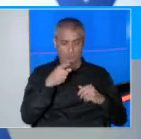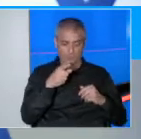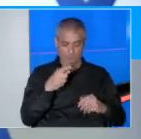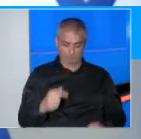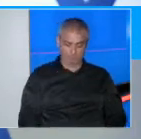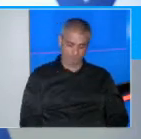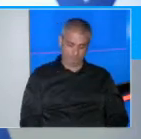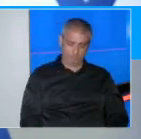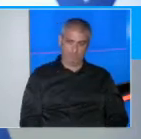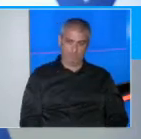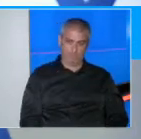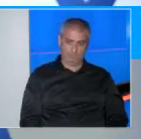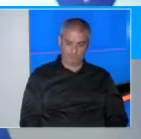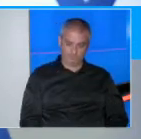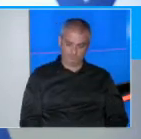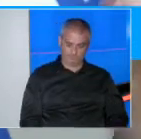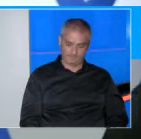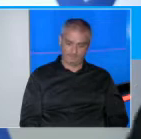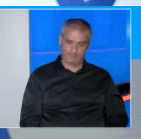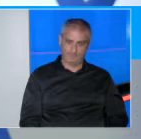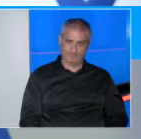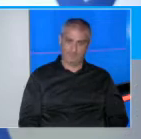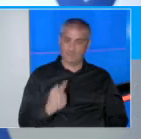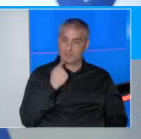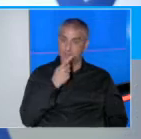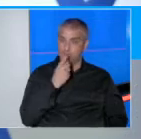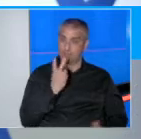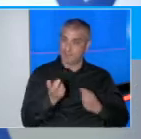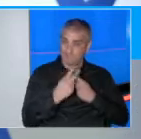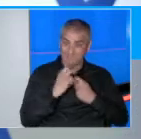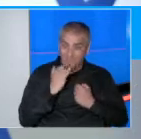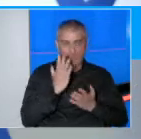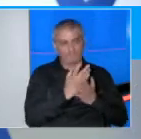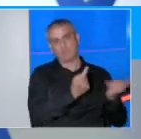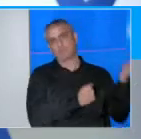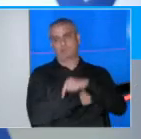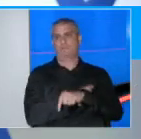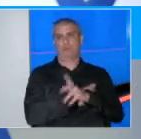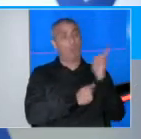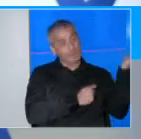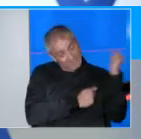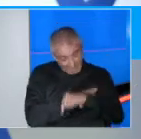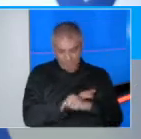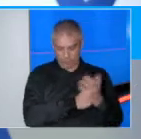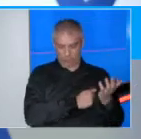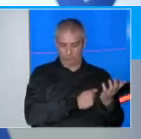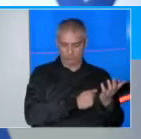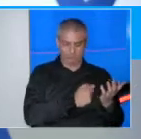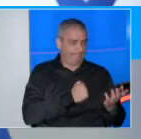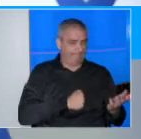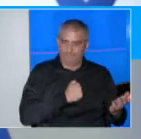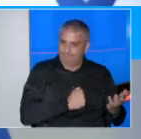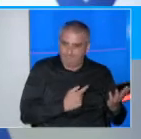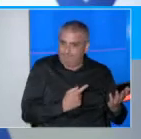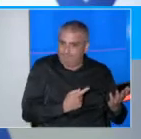חד משמעית, ברגע שתצטרפו ותכריזו על זה שאתם מצטרפים, יגיעו, הם יגיעו. אבל לצערנו